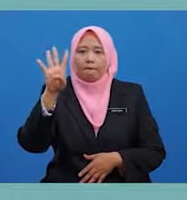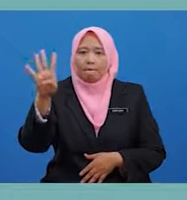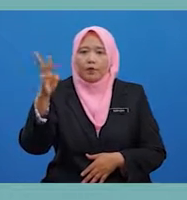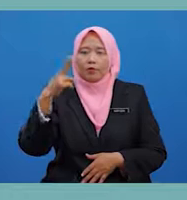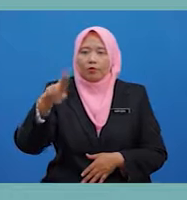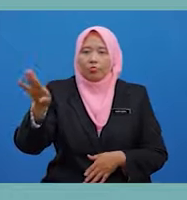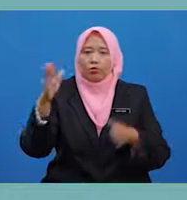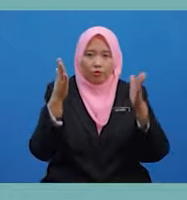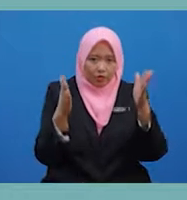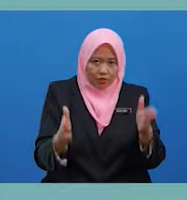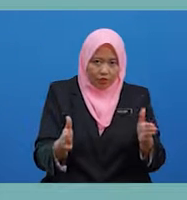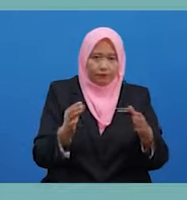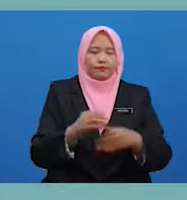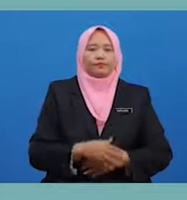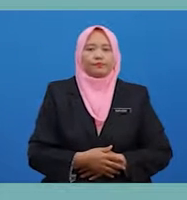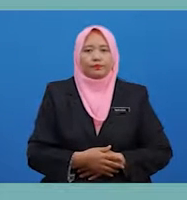139,400 orang.